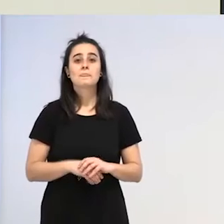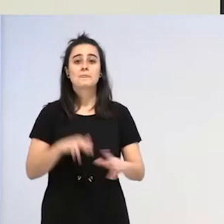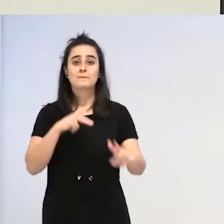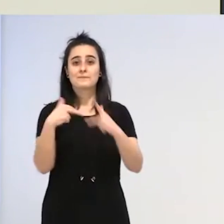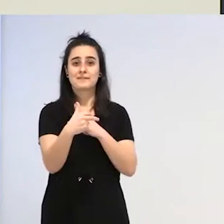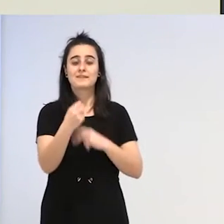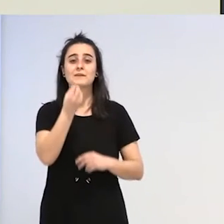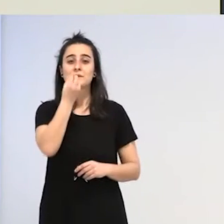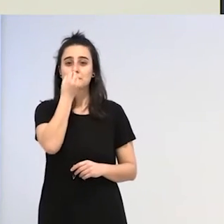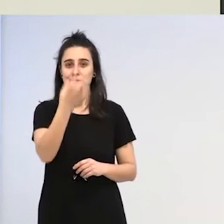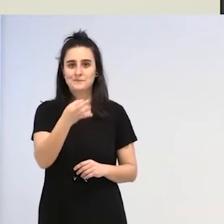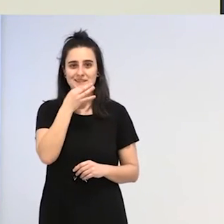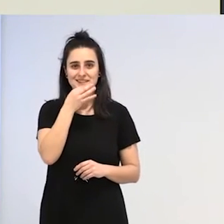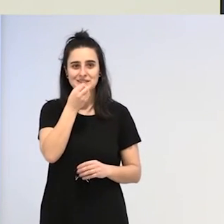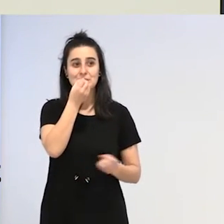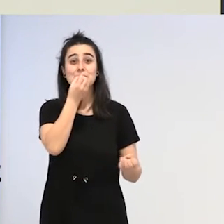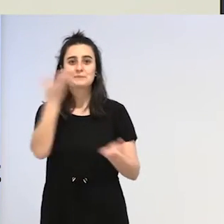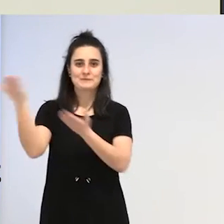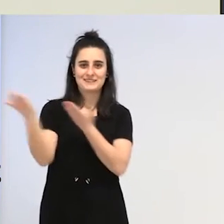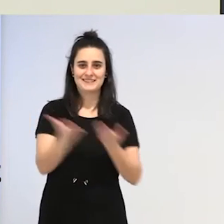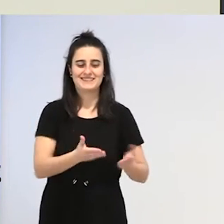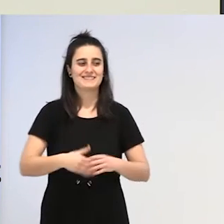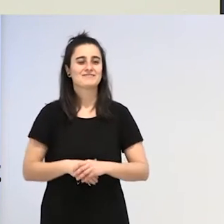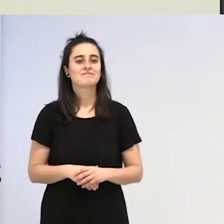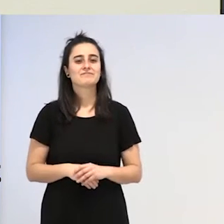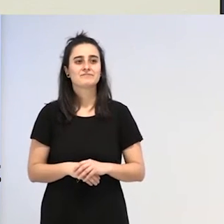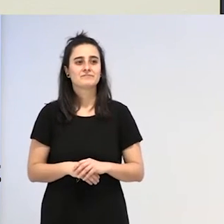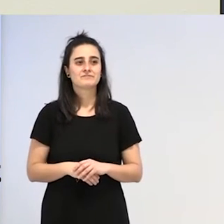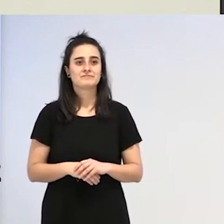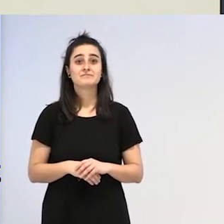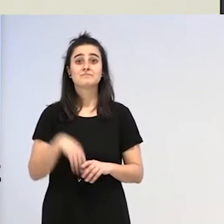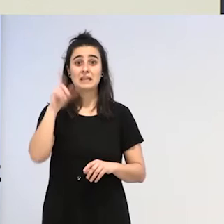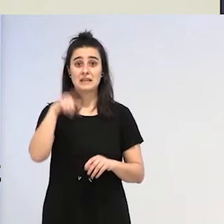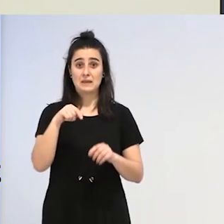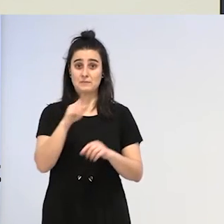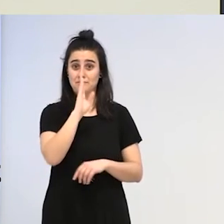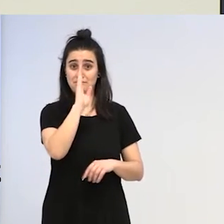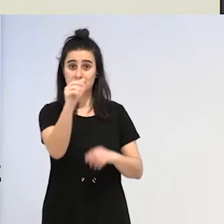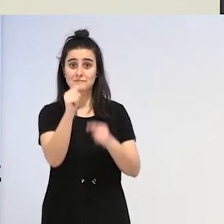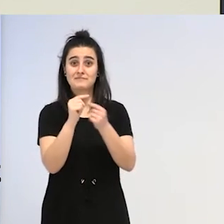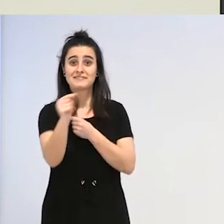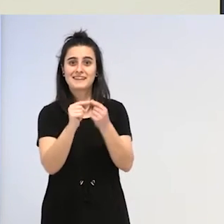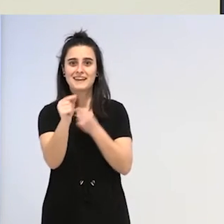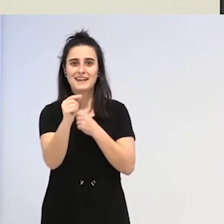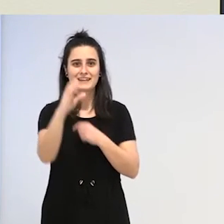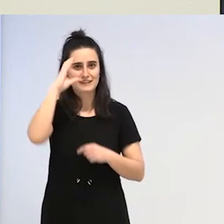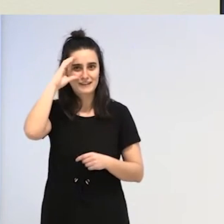Egun eta ongi etorriak. Baita ere streamingen bidez entzuten